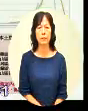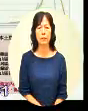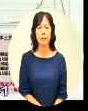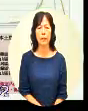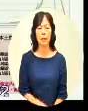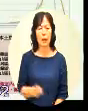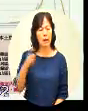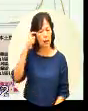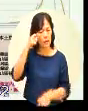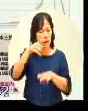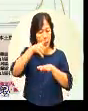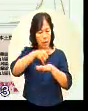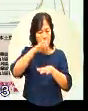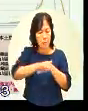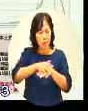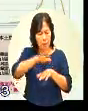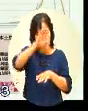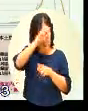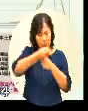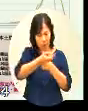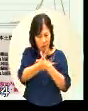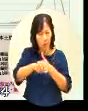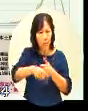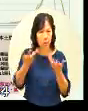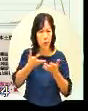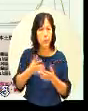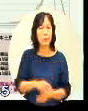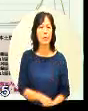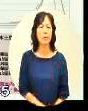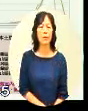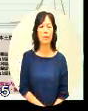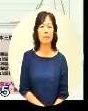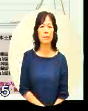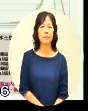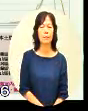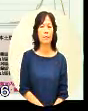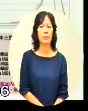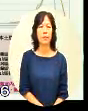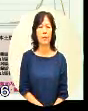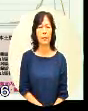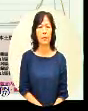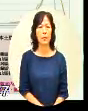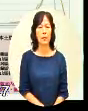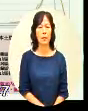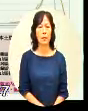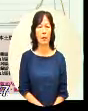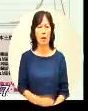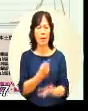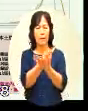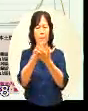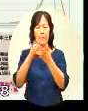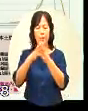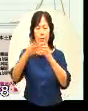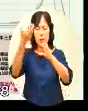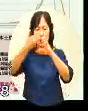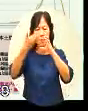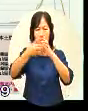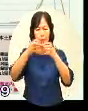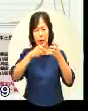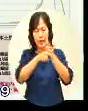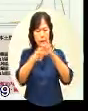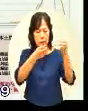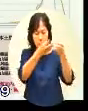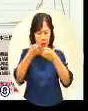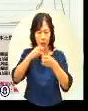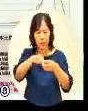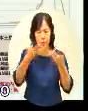我想登革热这个议题哈，我们是都会在媒体上一直在讨论的